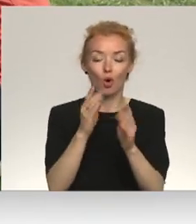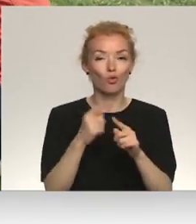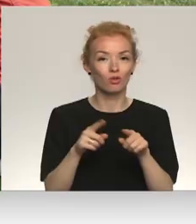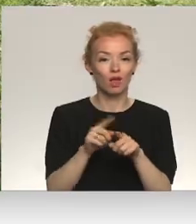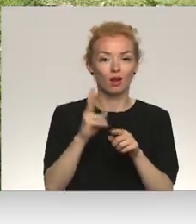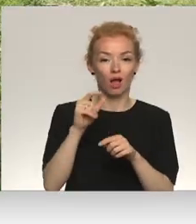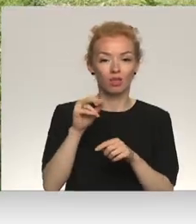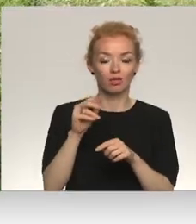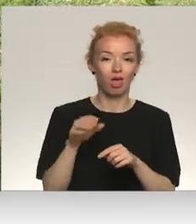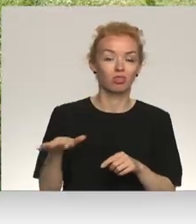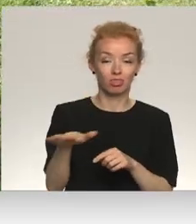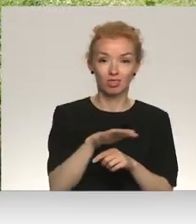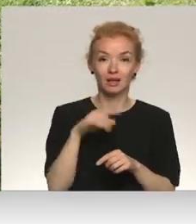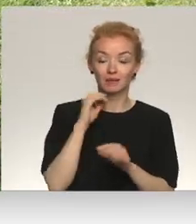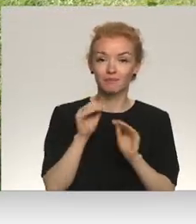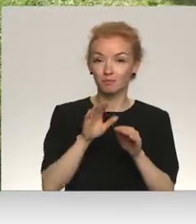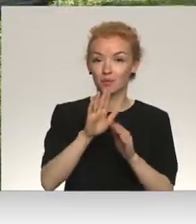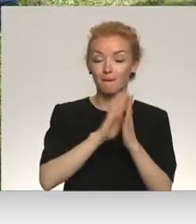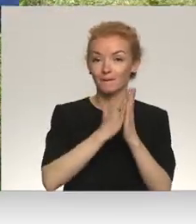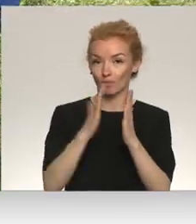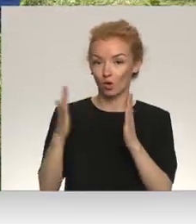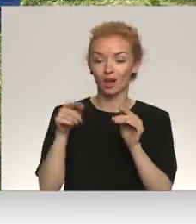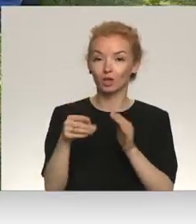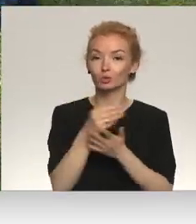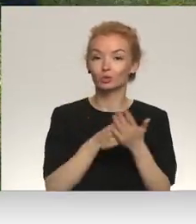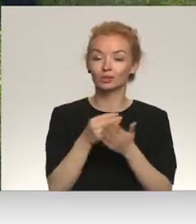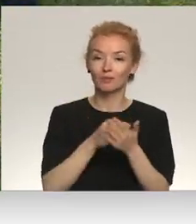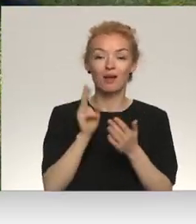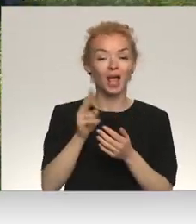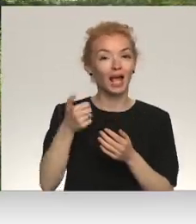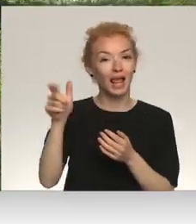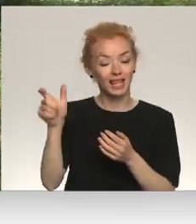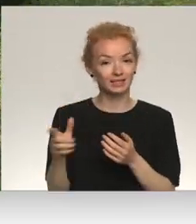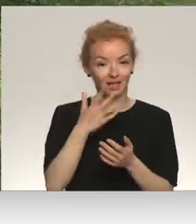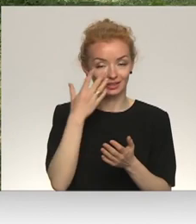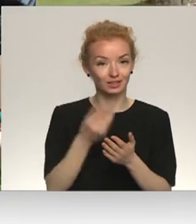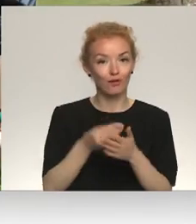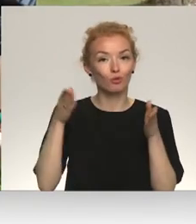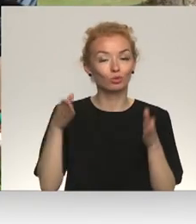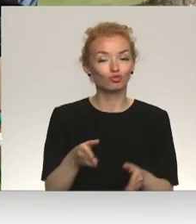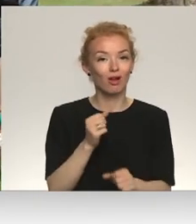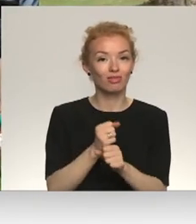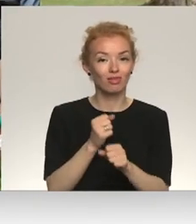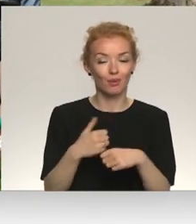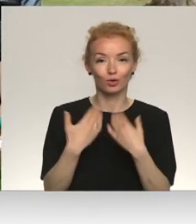Kaltenes ciems izvēlējās to iestādīt pie bibliotēkas, tā simbolizējot, ka Gliks ar savu mūža